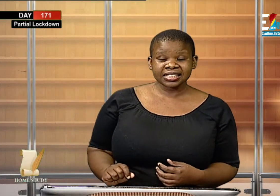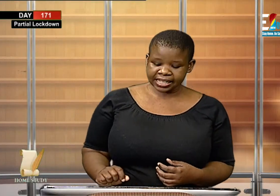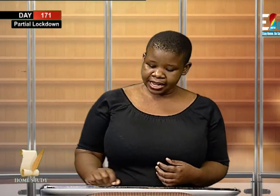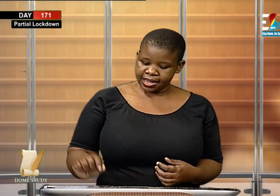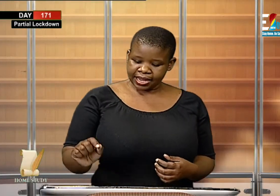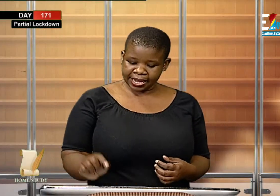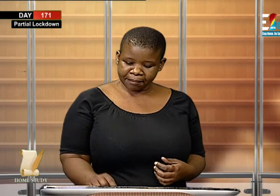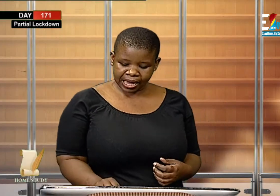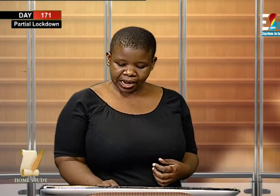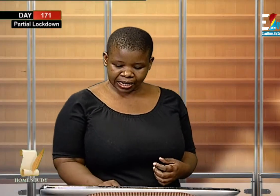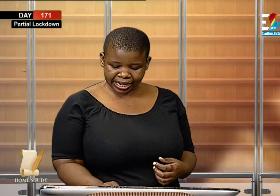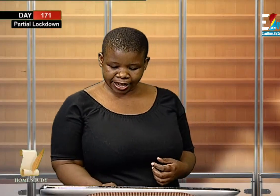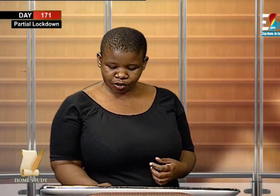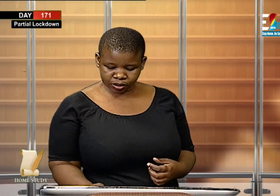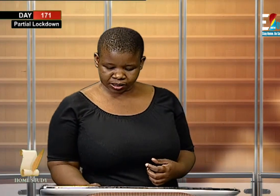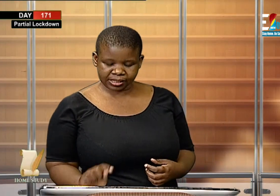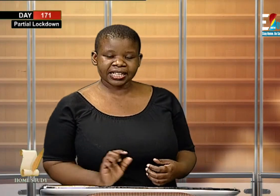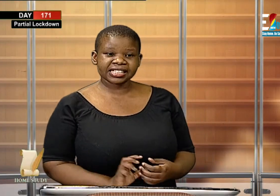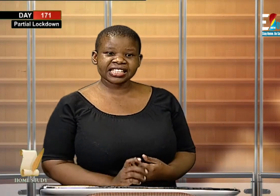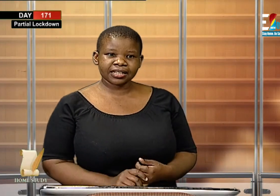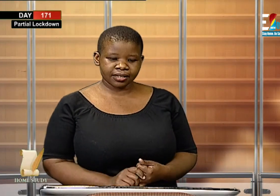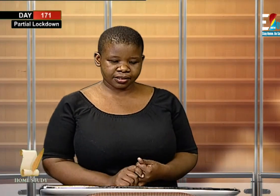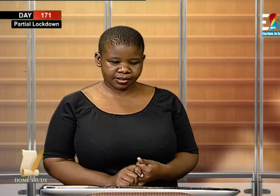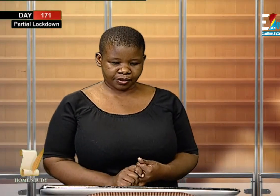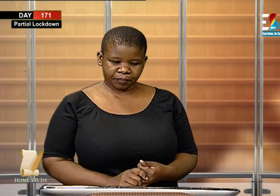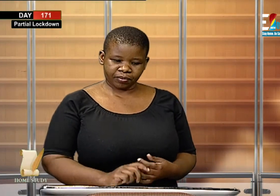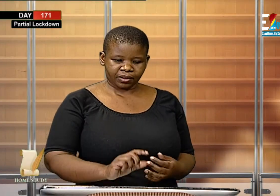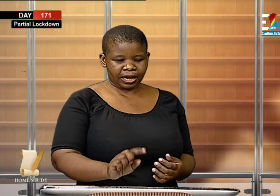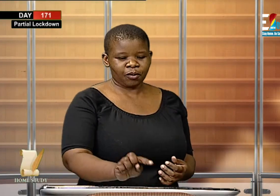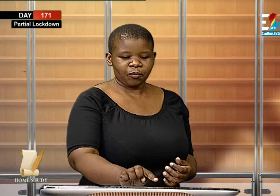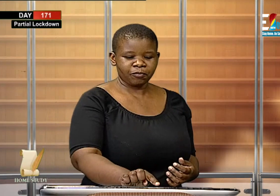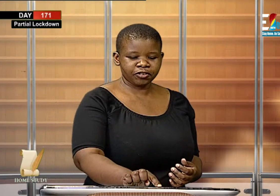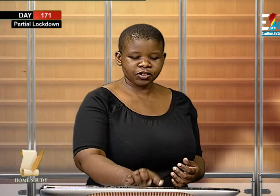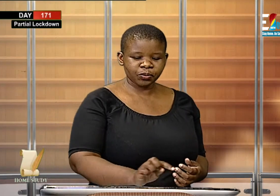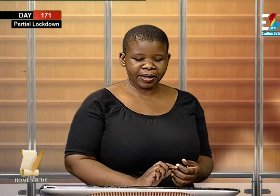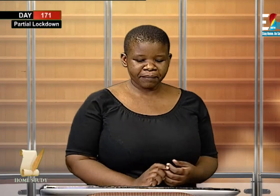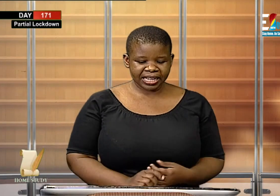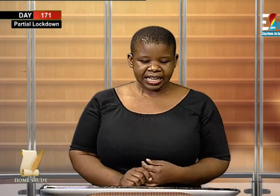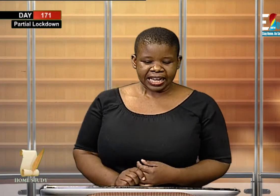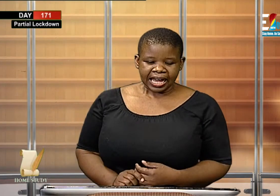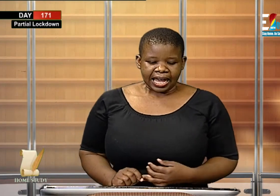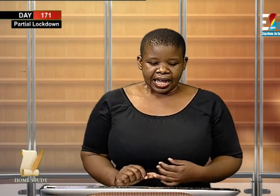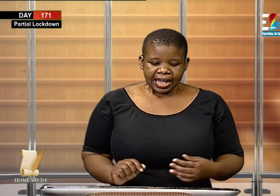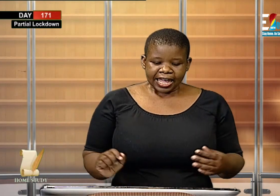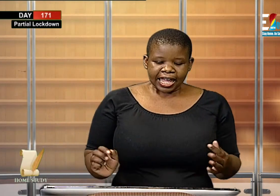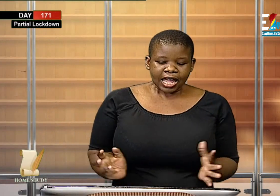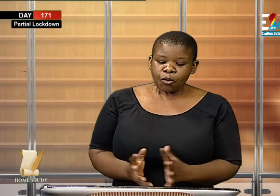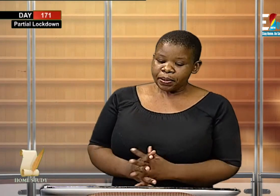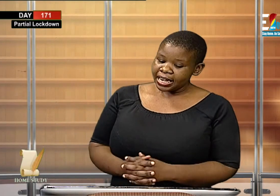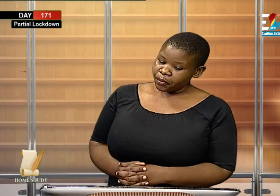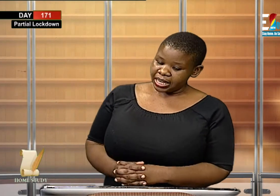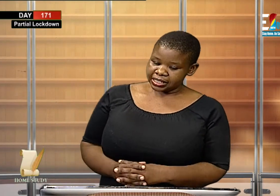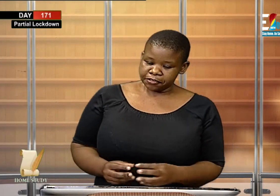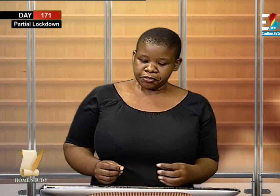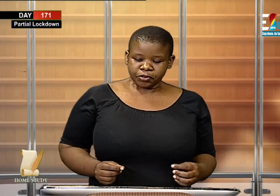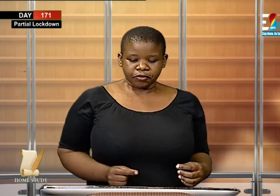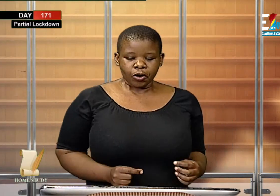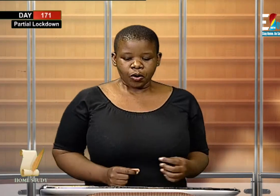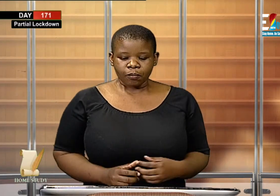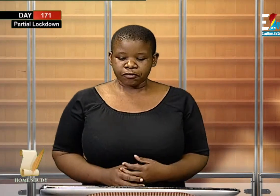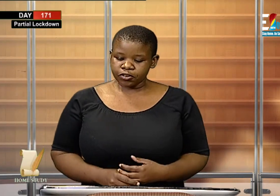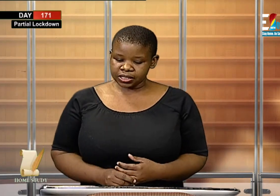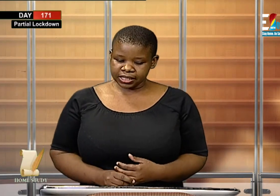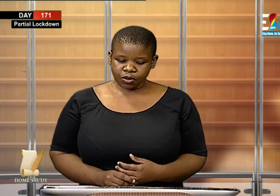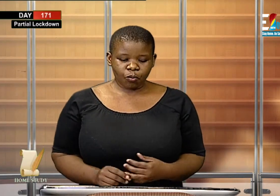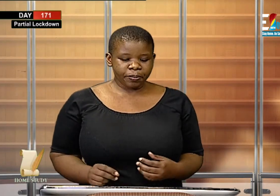lesikubita sithi ngema crayons ngesingisi. Mfundzi wami, ekupheleni